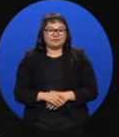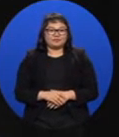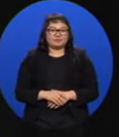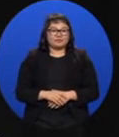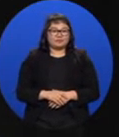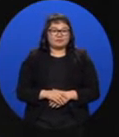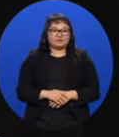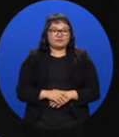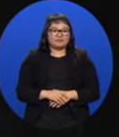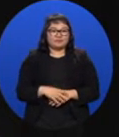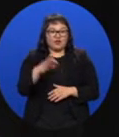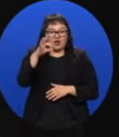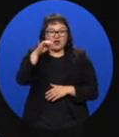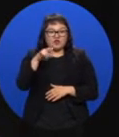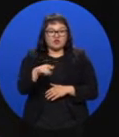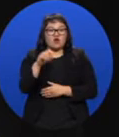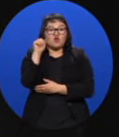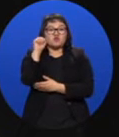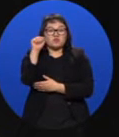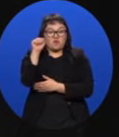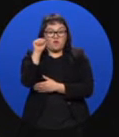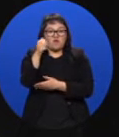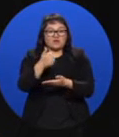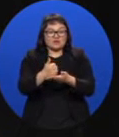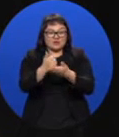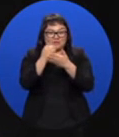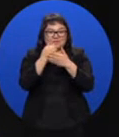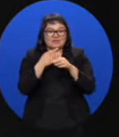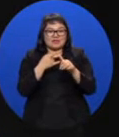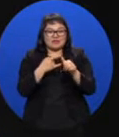우리 위성곤 후보님께서 아까